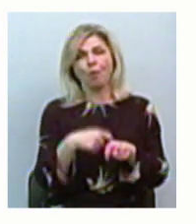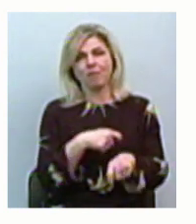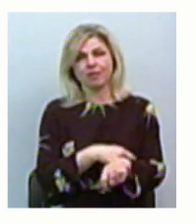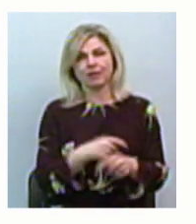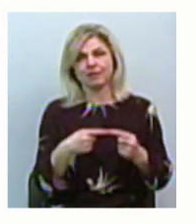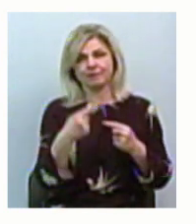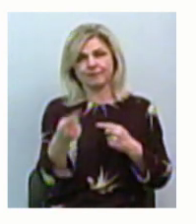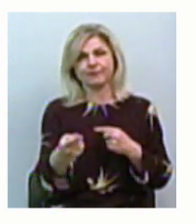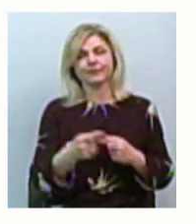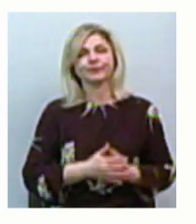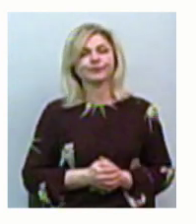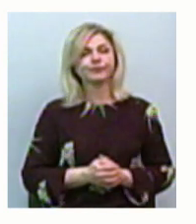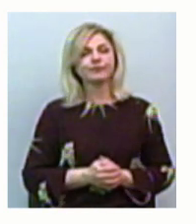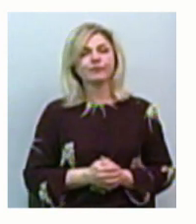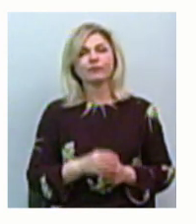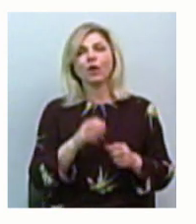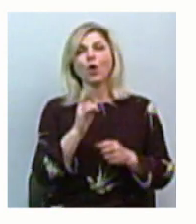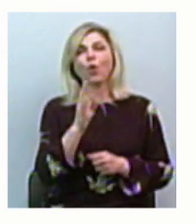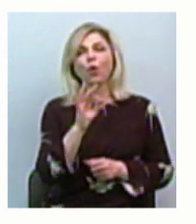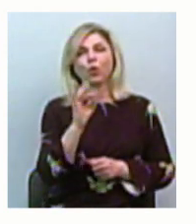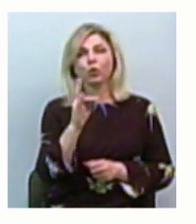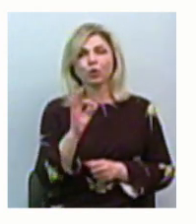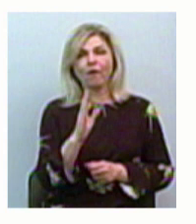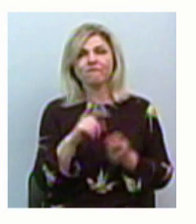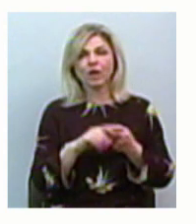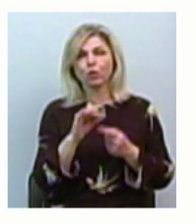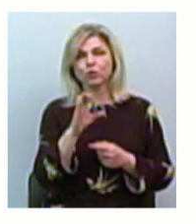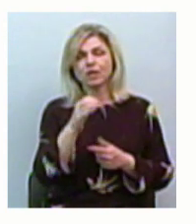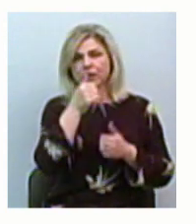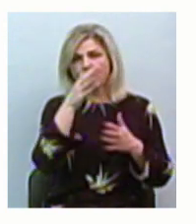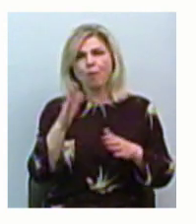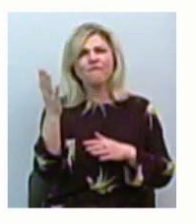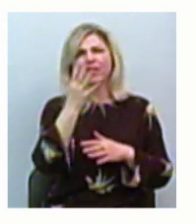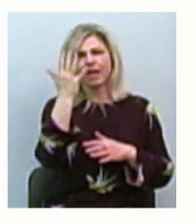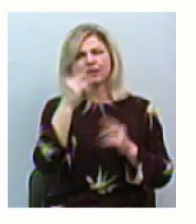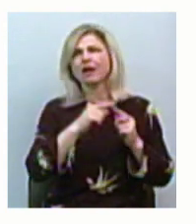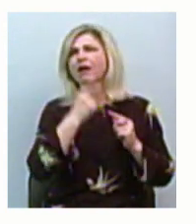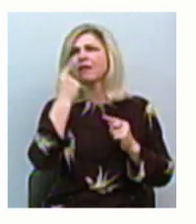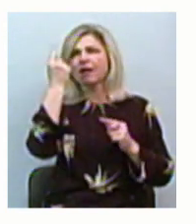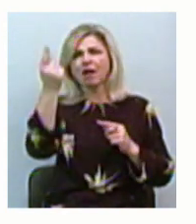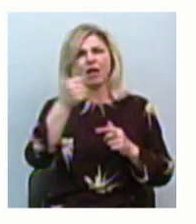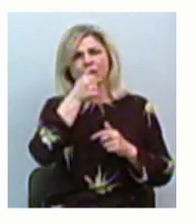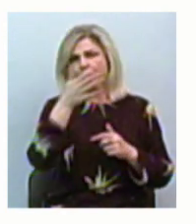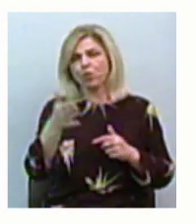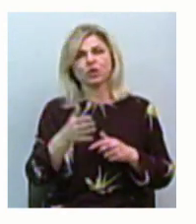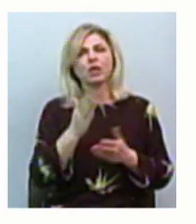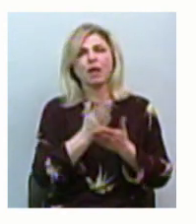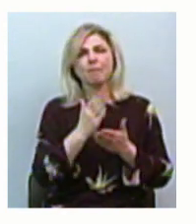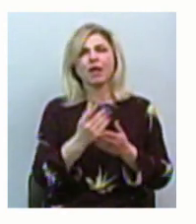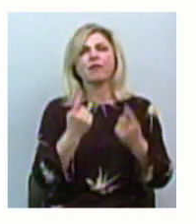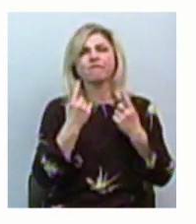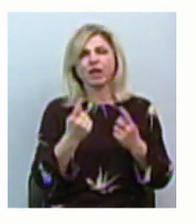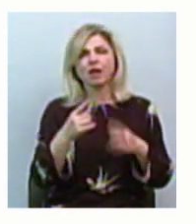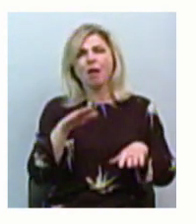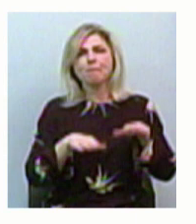метр. Коронавірус не може розлітатися повітрям на великій відстані. Вірус має велику масу і тому